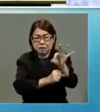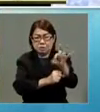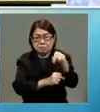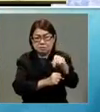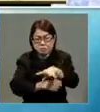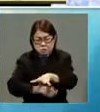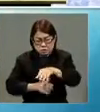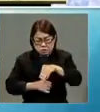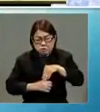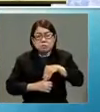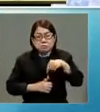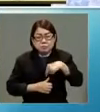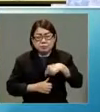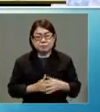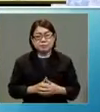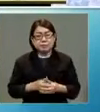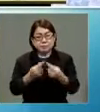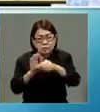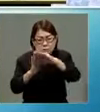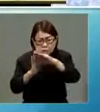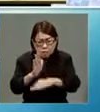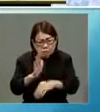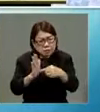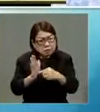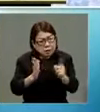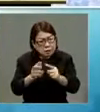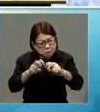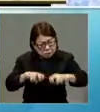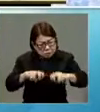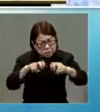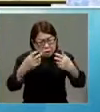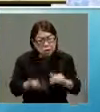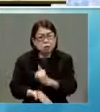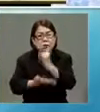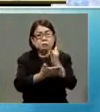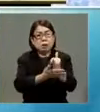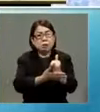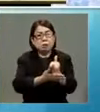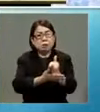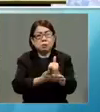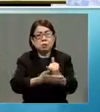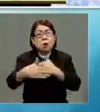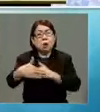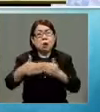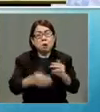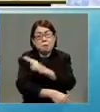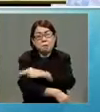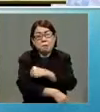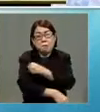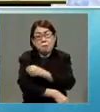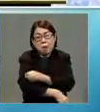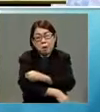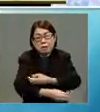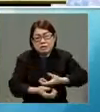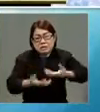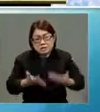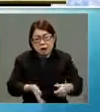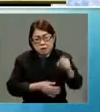ก็ในเนื้อหารายละเอียดนี้ก็ทำให้เด็กต้องเข้า ICU นะครับคือในผู้ป่วยหนักนะครับแ